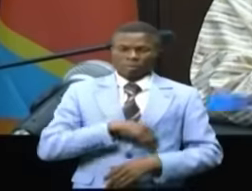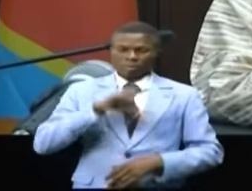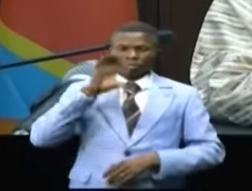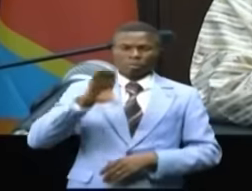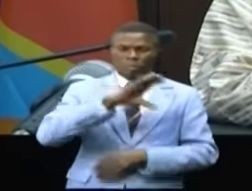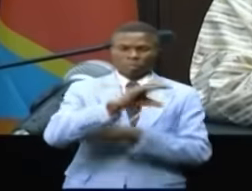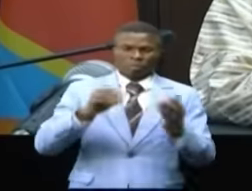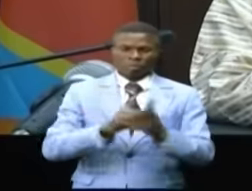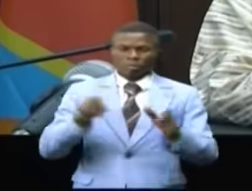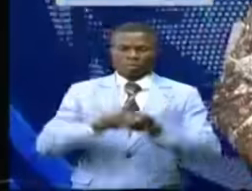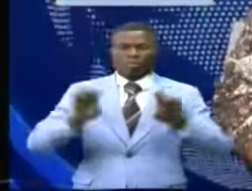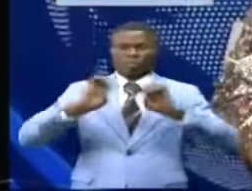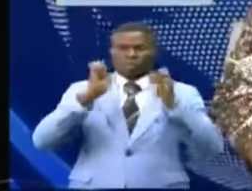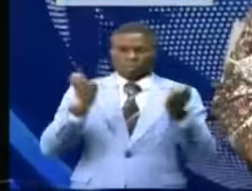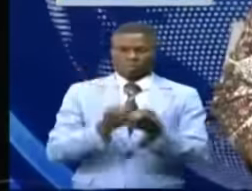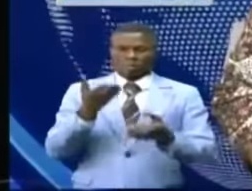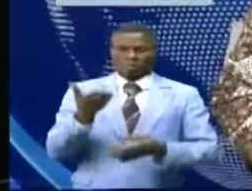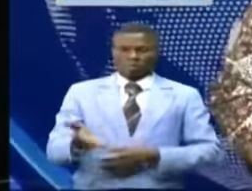tant qu'entreprise.